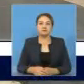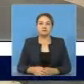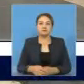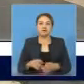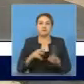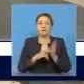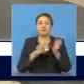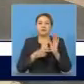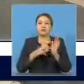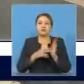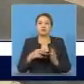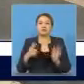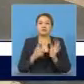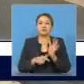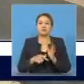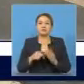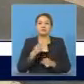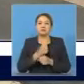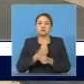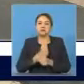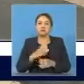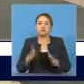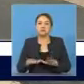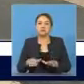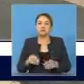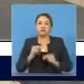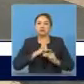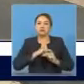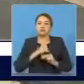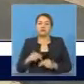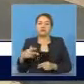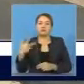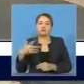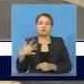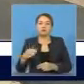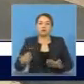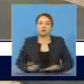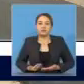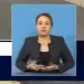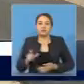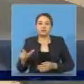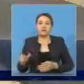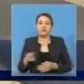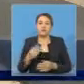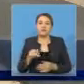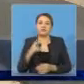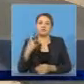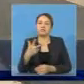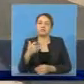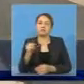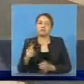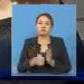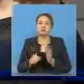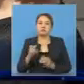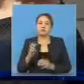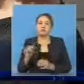По проекту создано 70 рабочих мест, трудоустроено 35 местных жителей. Ремонтируем 5 улиц протяженностью 3 километра 600